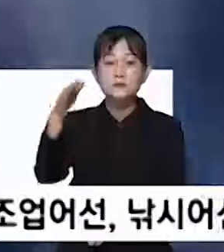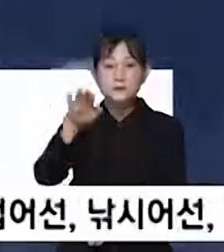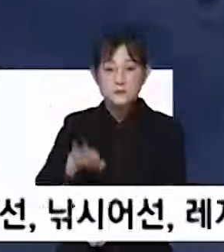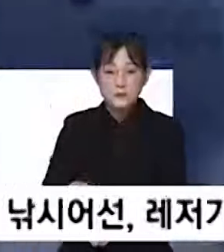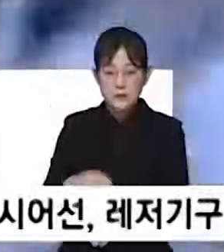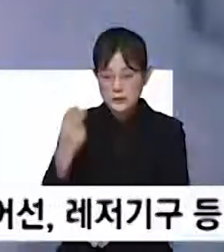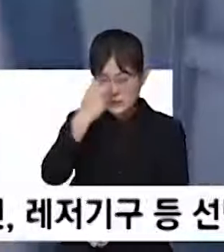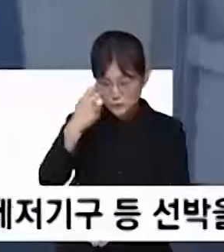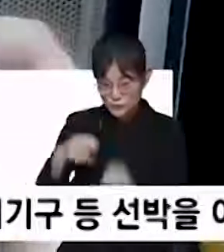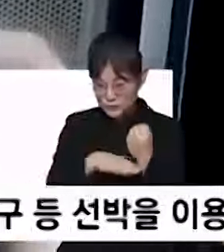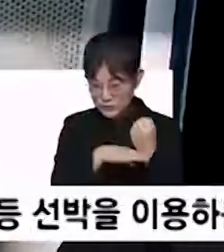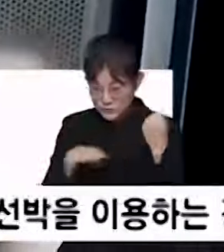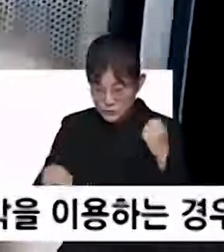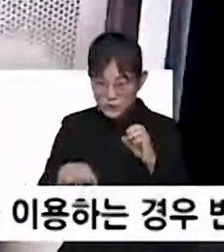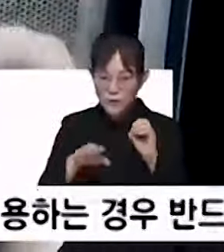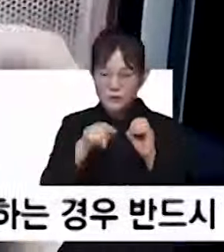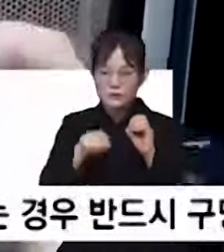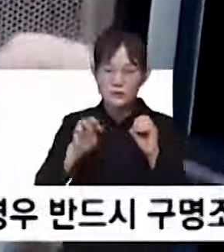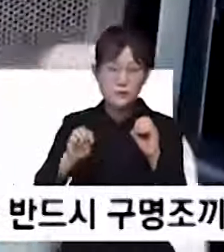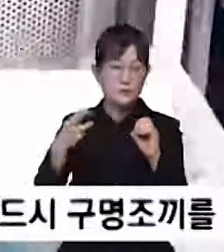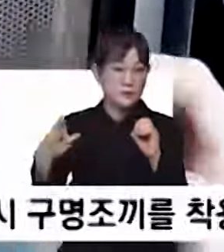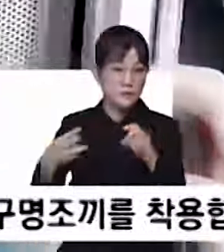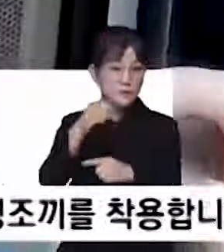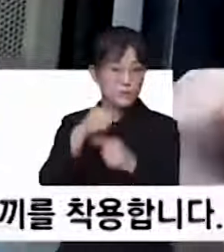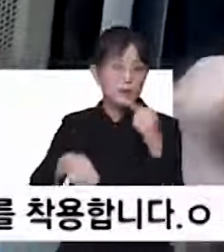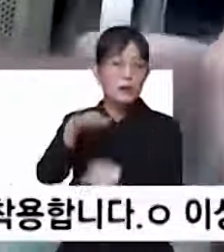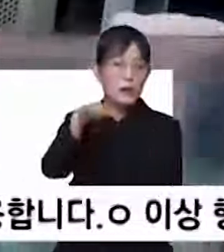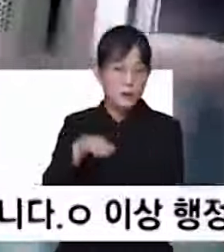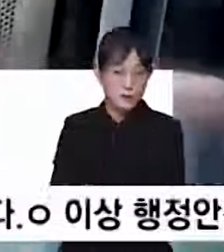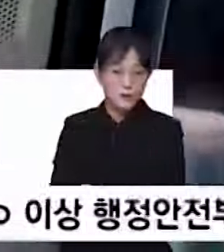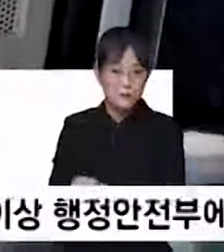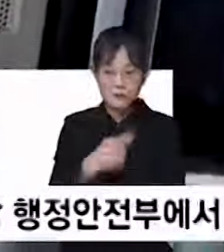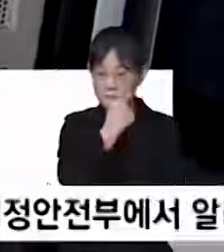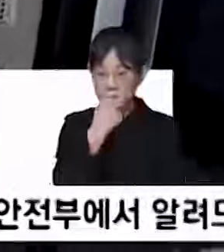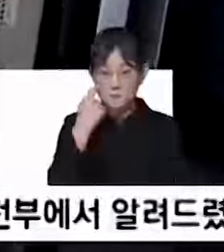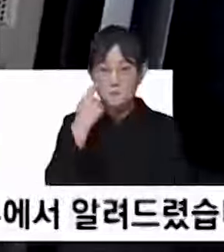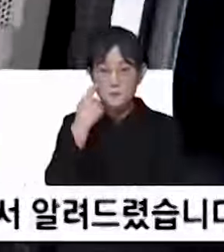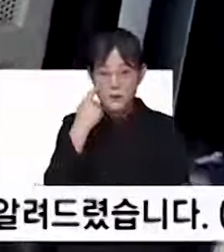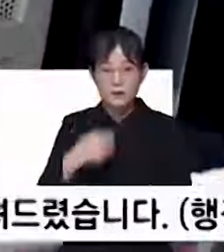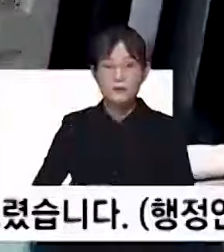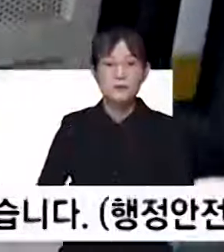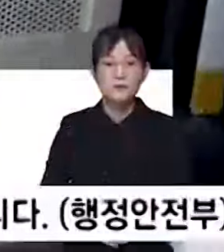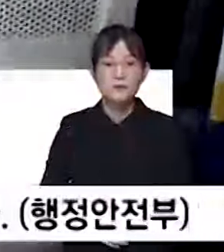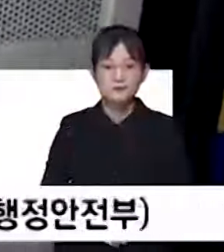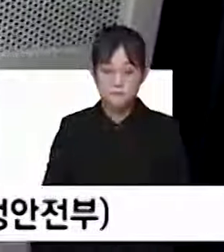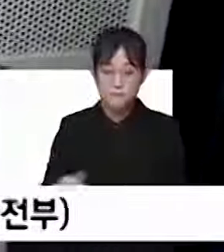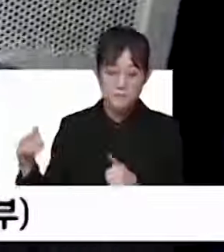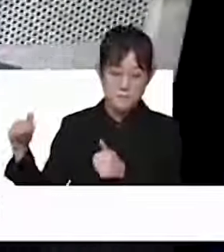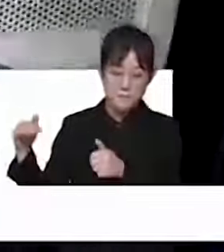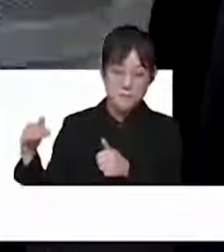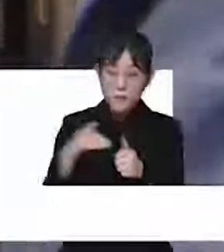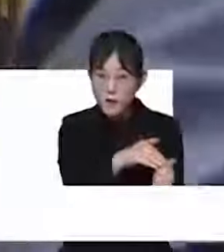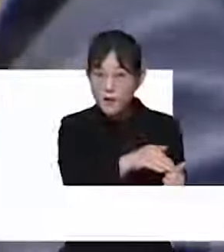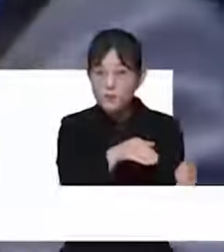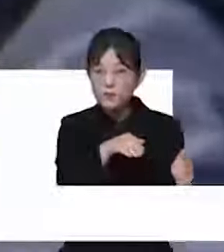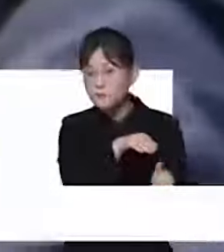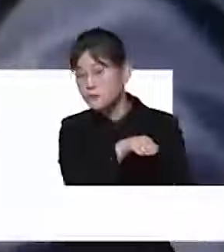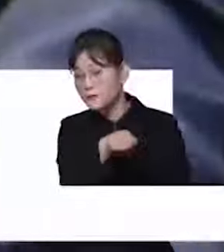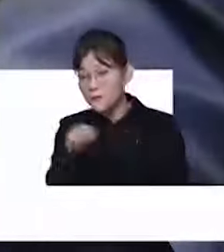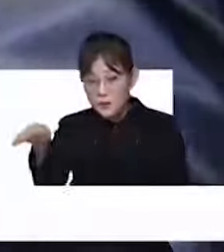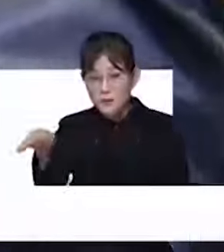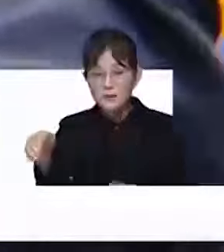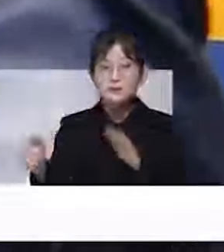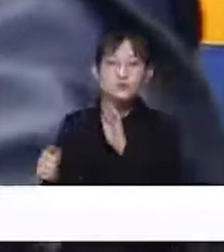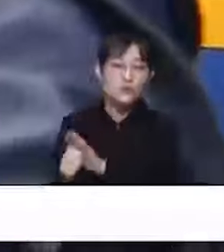혈중 알코올 농도 0.03% 미만으로 확인됐습니다. 한편 사고 직후 김 씨와 함께 대전으로